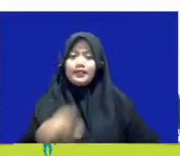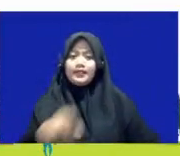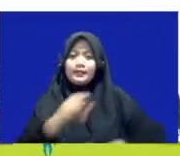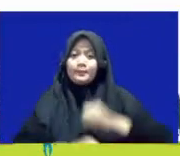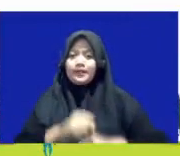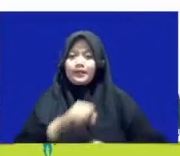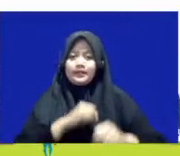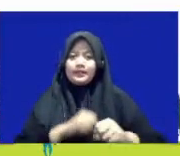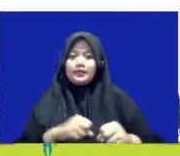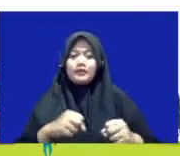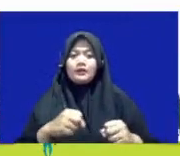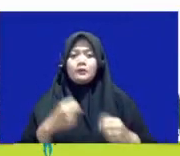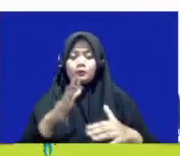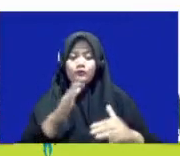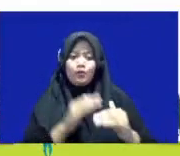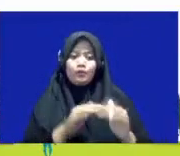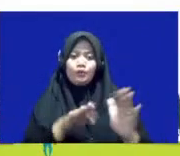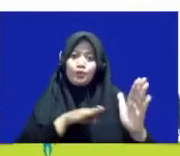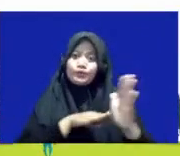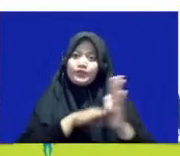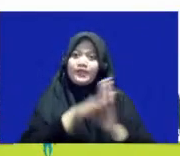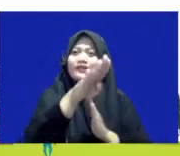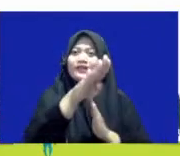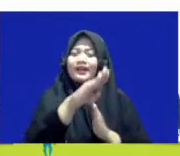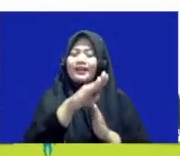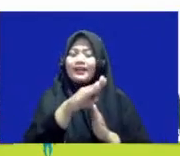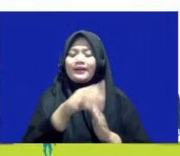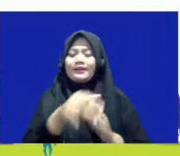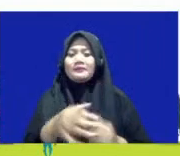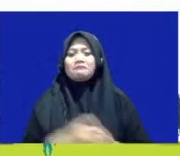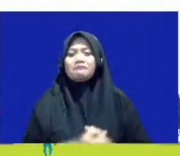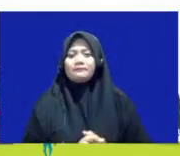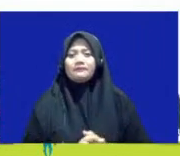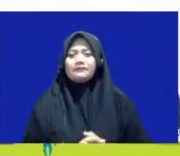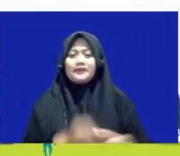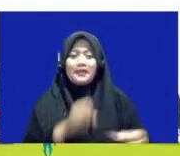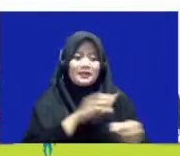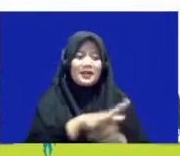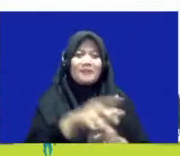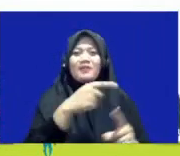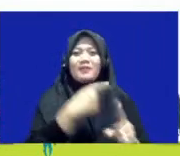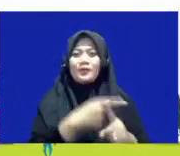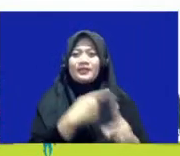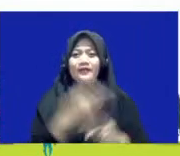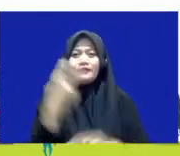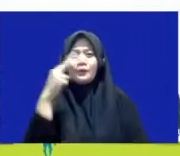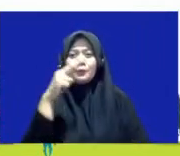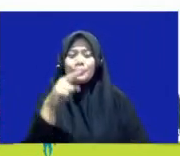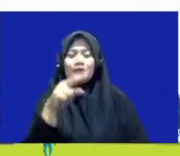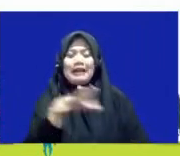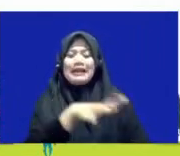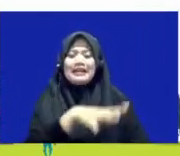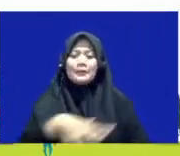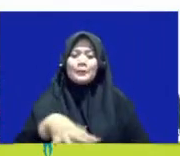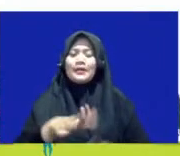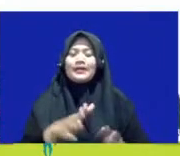telah signifikan memberikan dampak positif bagi lingkungan dan masyarakat yang hidup di pesisir